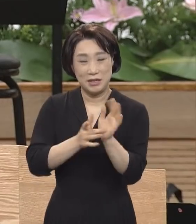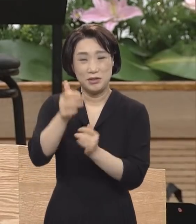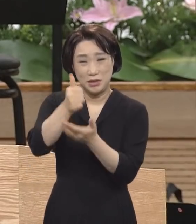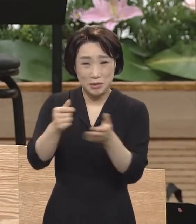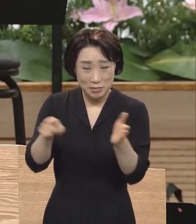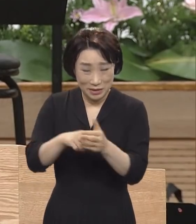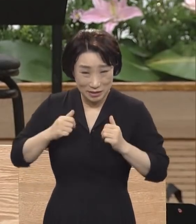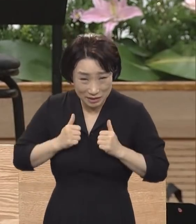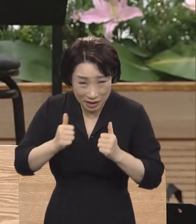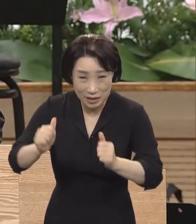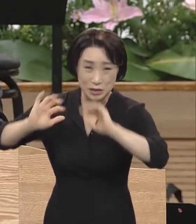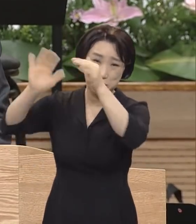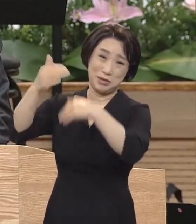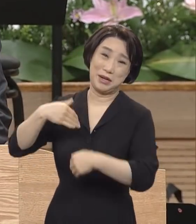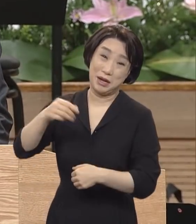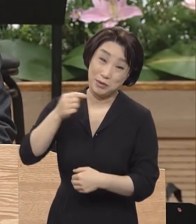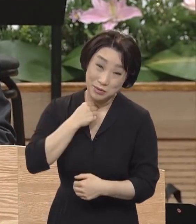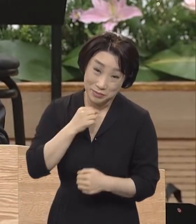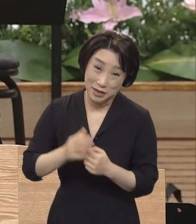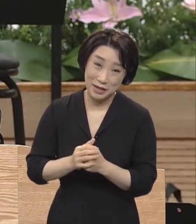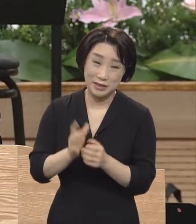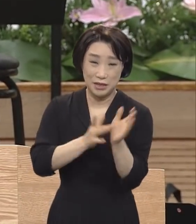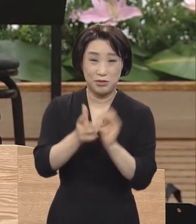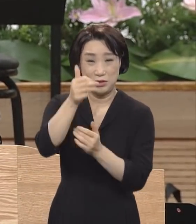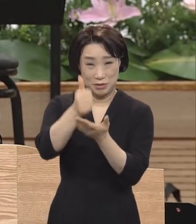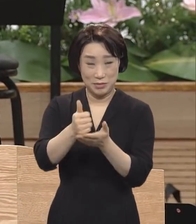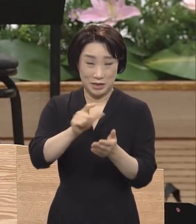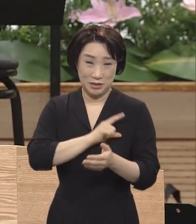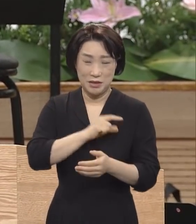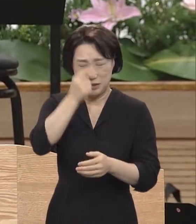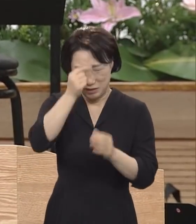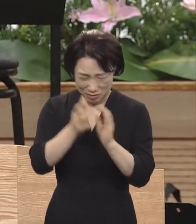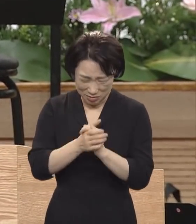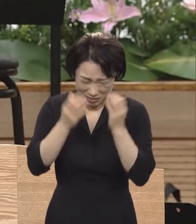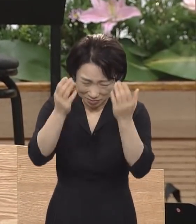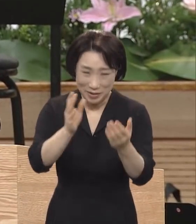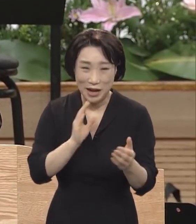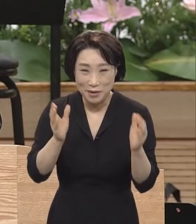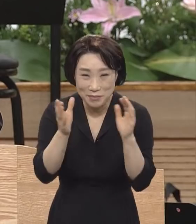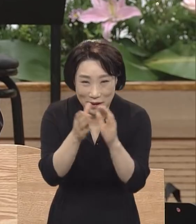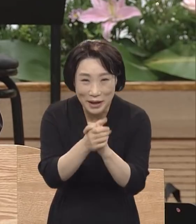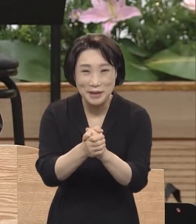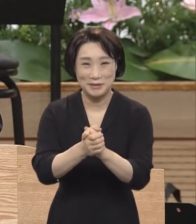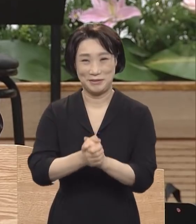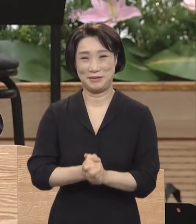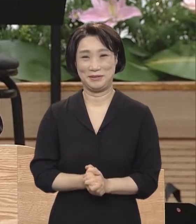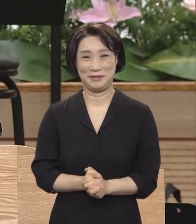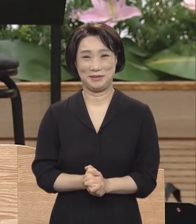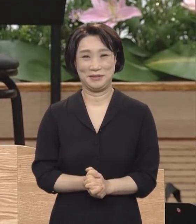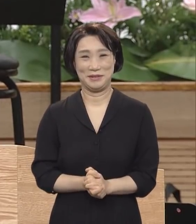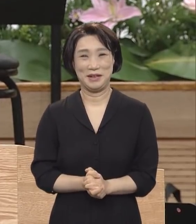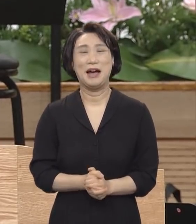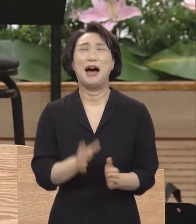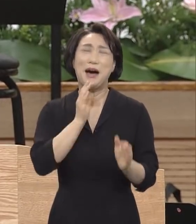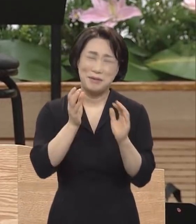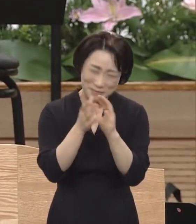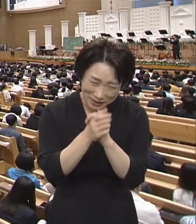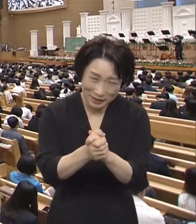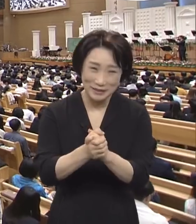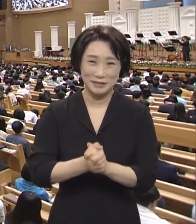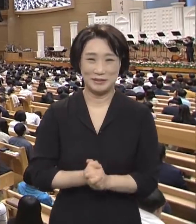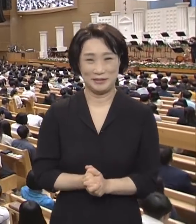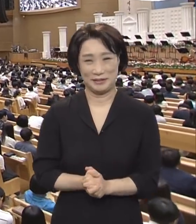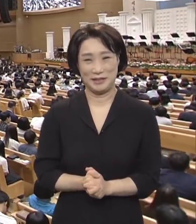잘 믿고 천국 가겠습니다 예수님 이름으로 기도드리옵나이다 아멘